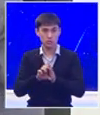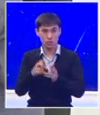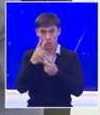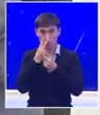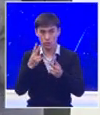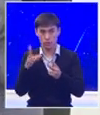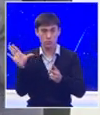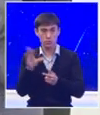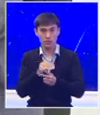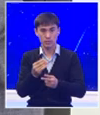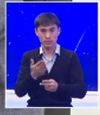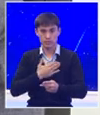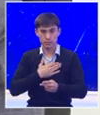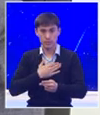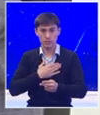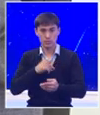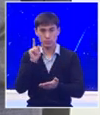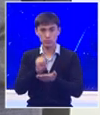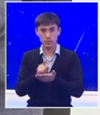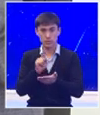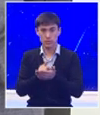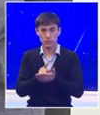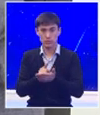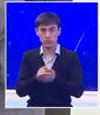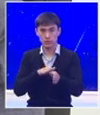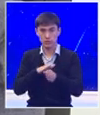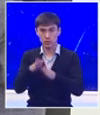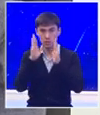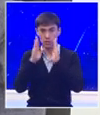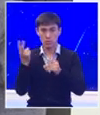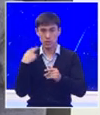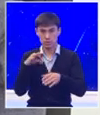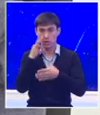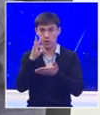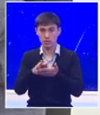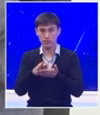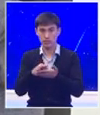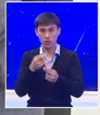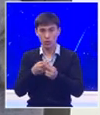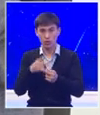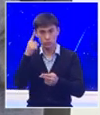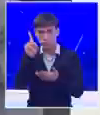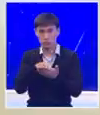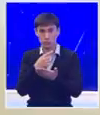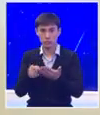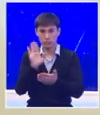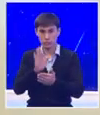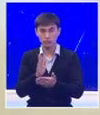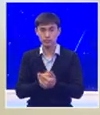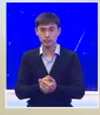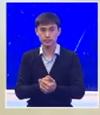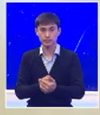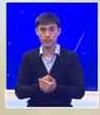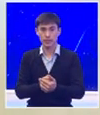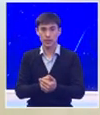көргөн дүйнөмдө мен миндеттимин тикелей башына жеткизем. Оган күмәнданбаңыздар. Жыйын